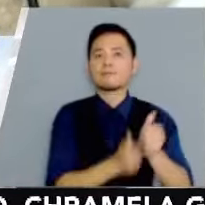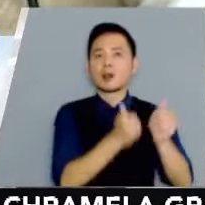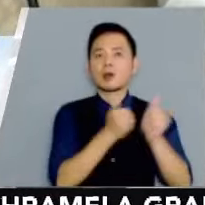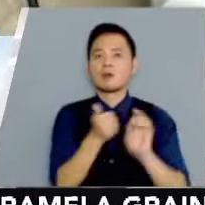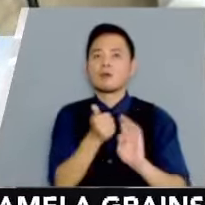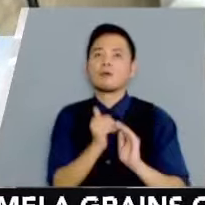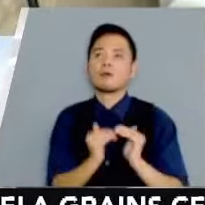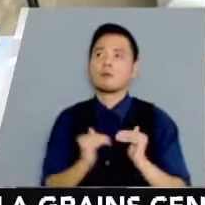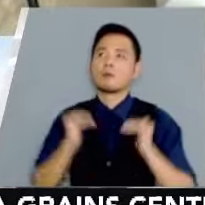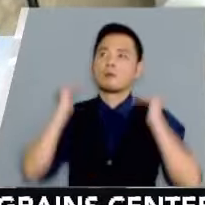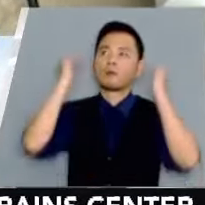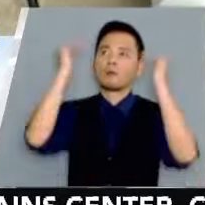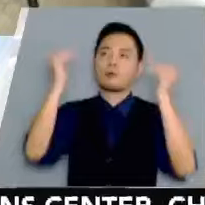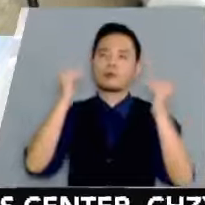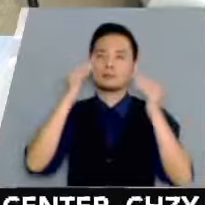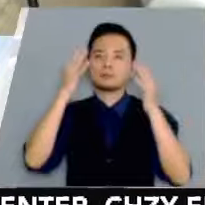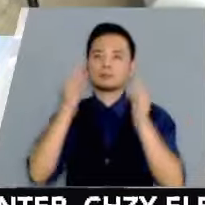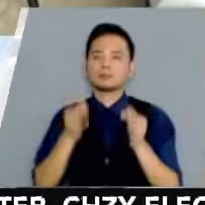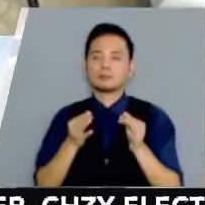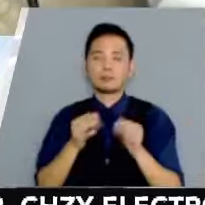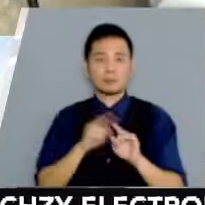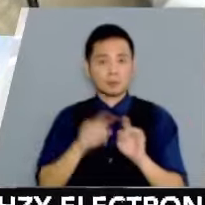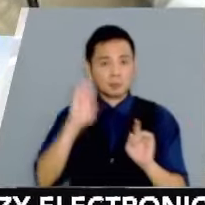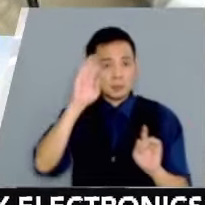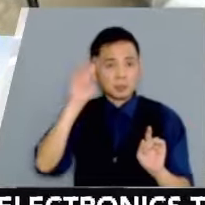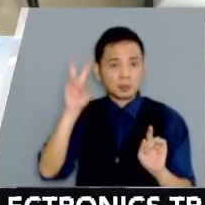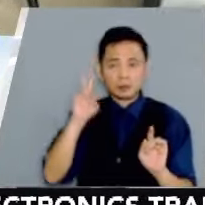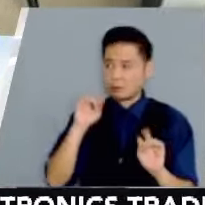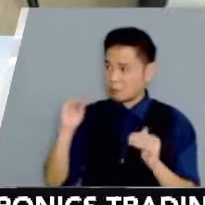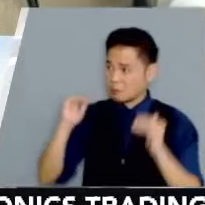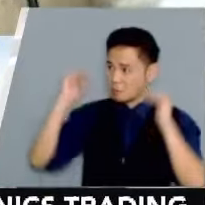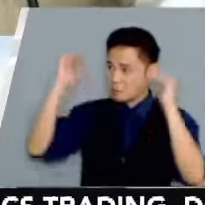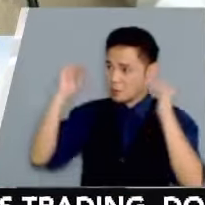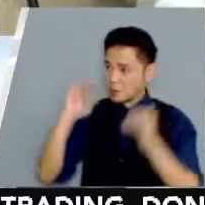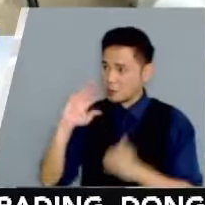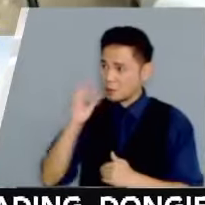Pangulo, hindi niya alam kung anong utos ang tinutukoy ni Zubiri.